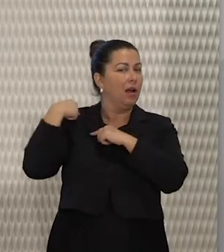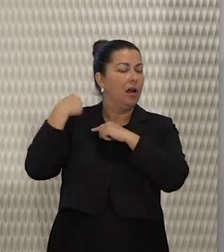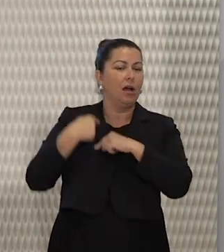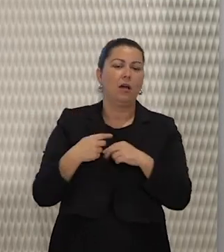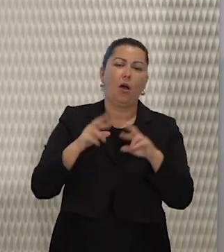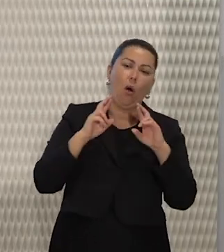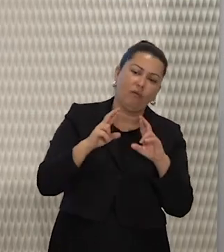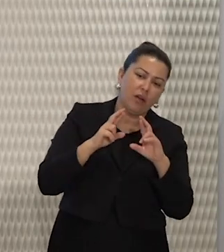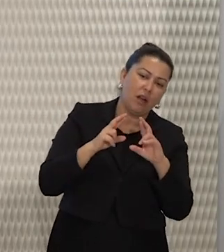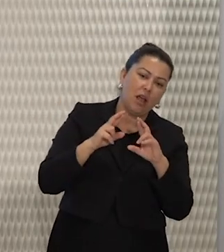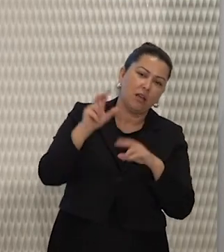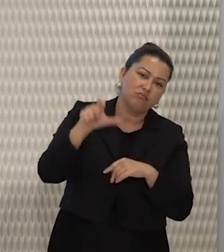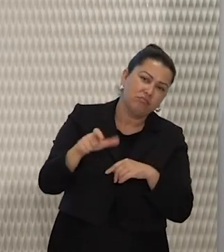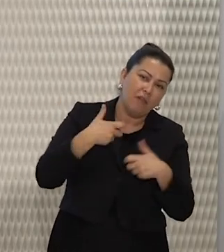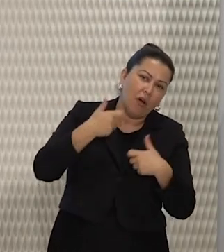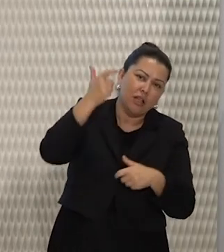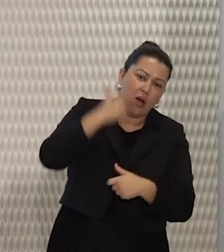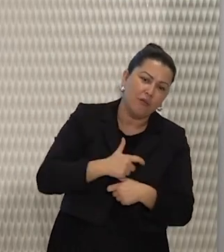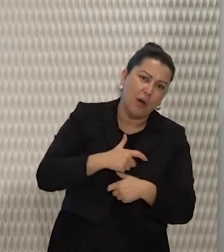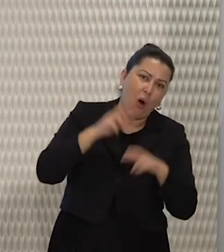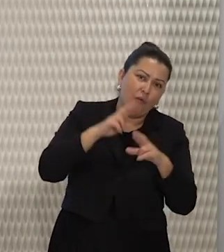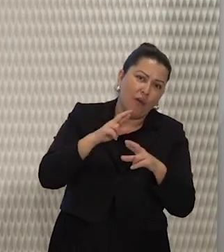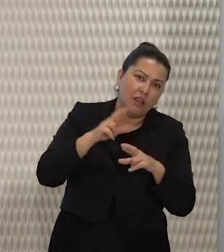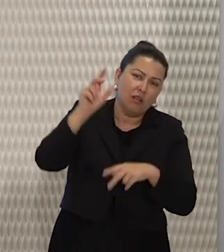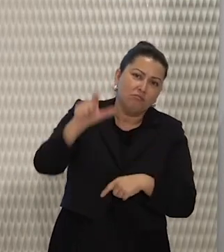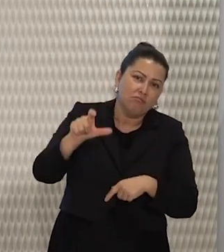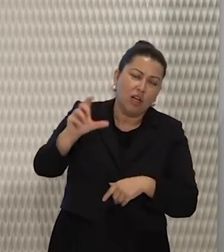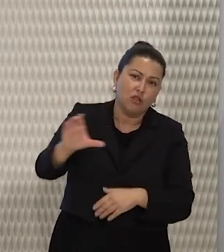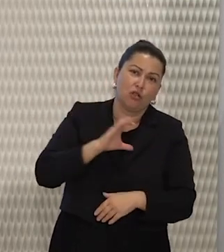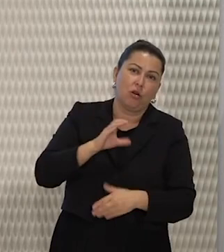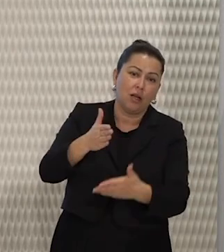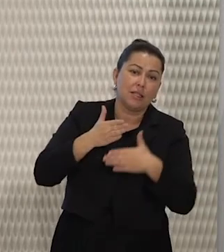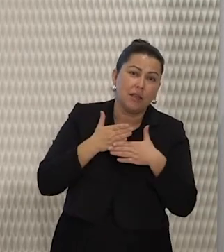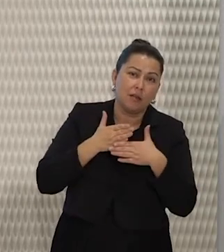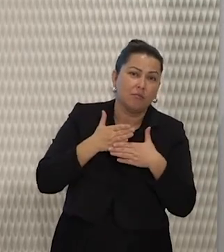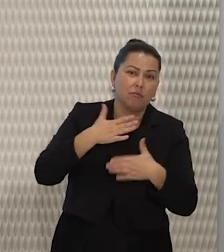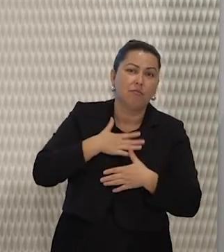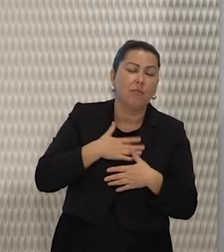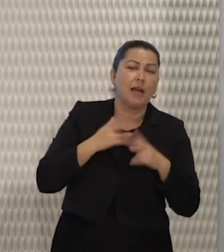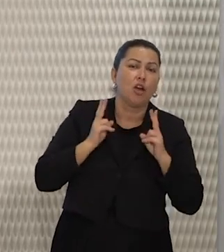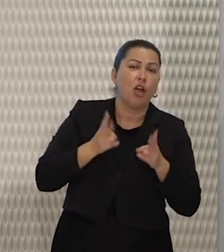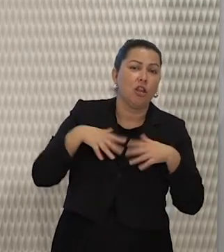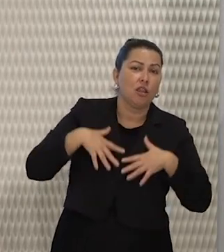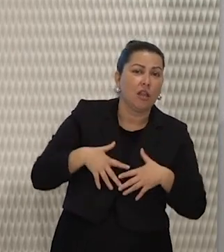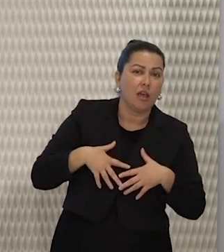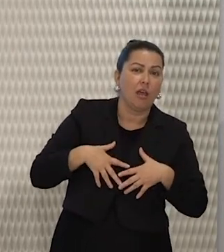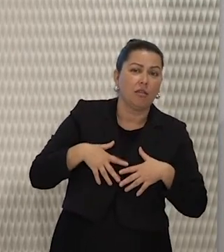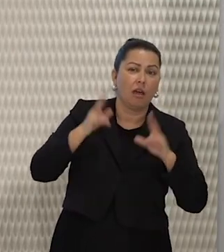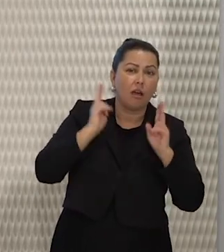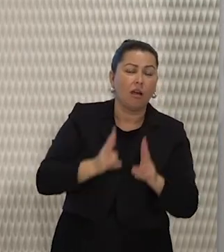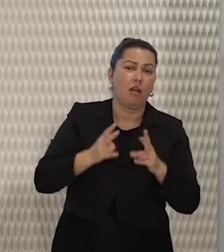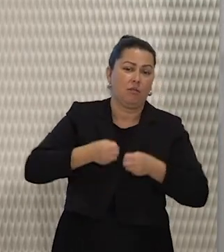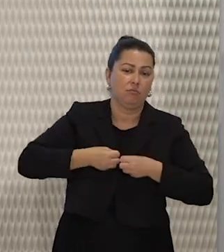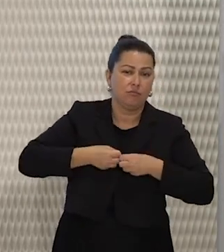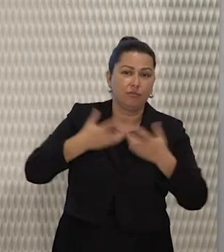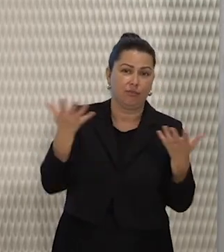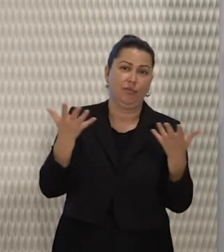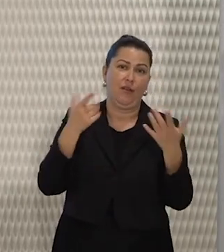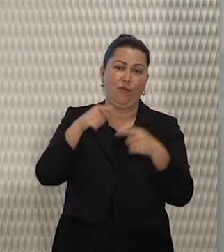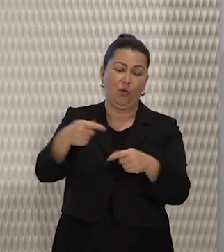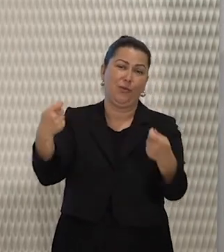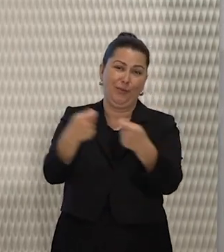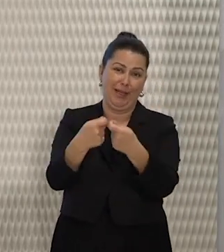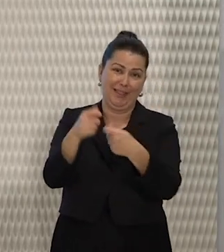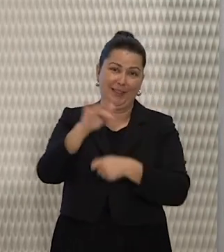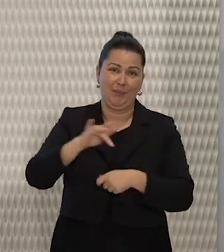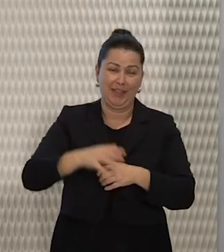mich. Und hoffentlich gibt mir jemand eine Chance, dass ich mein Können dorthin bringe, dort wo es hingeht.